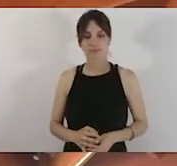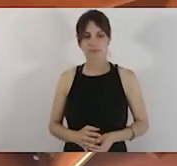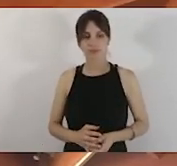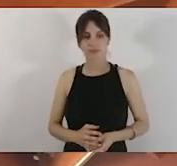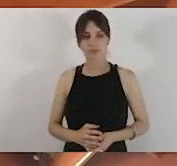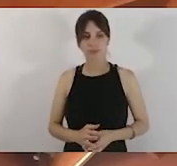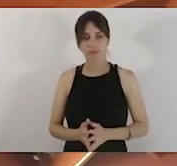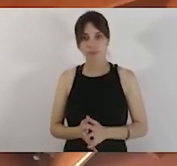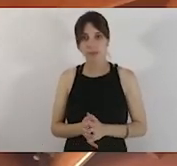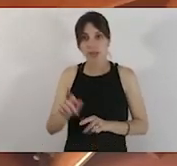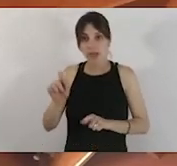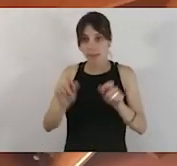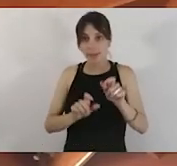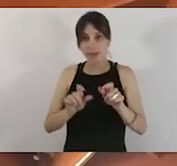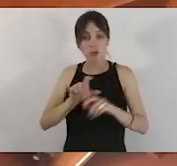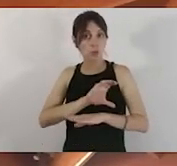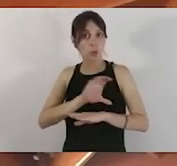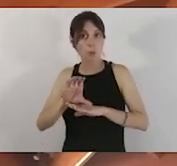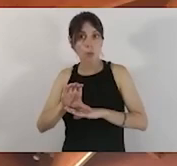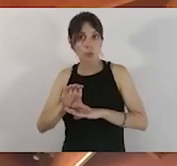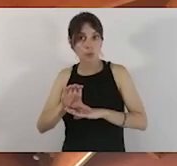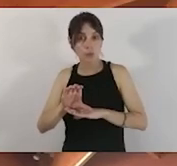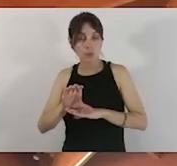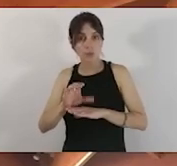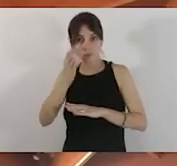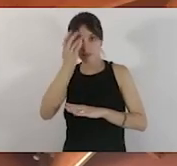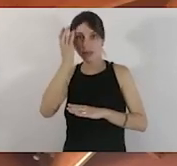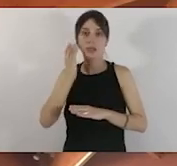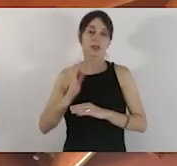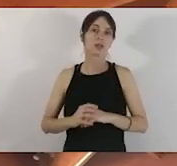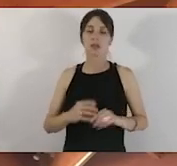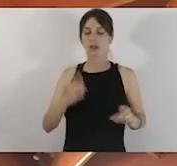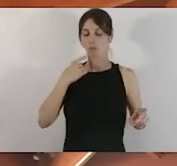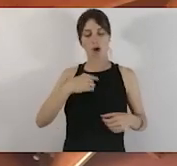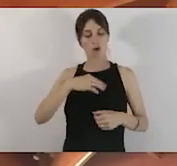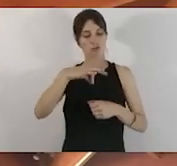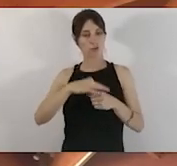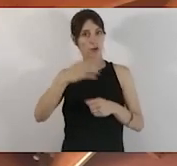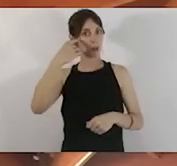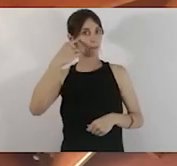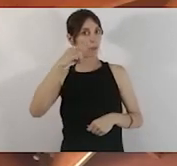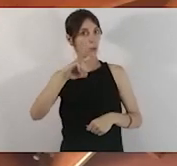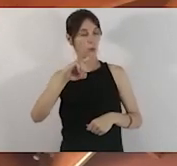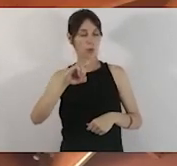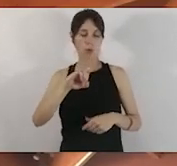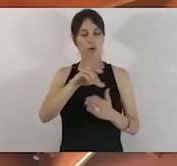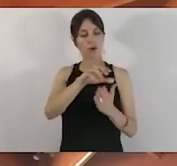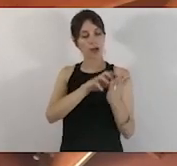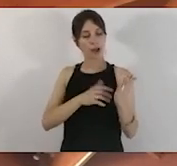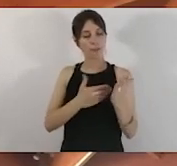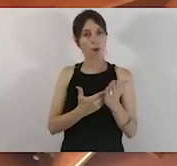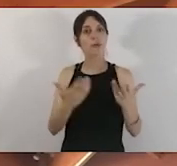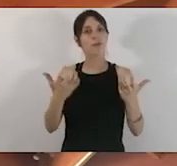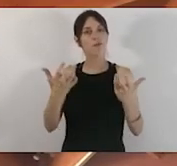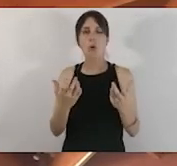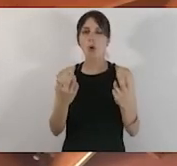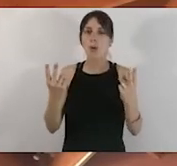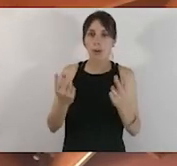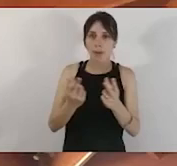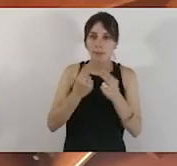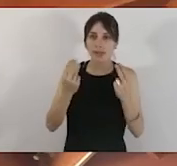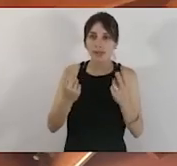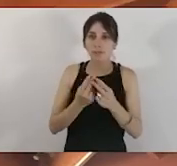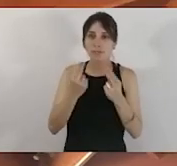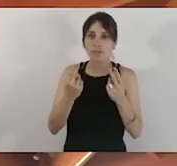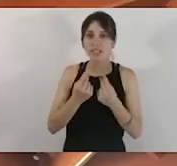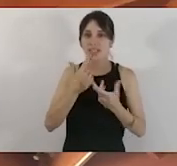Y a-t-il des contre cette délibération ? Je vais voter pour cette délibération, mais j'aimerais qu'on m'explique ce que